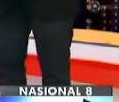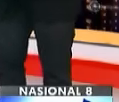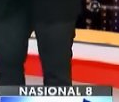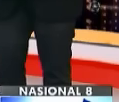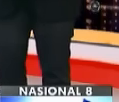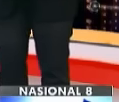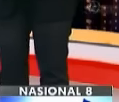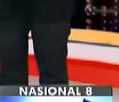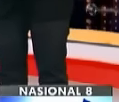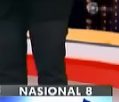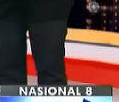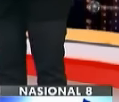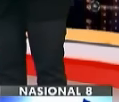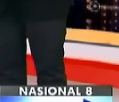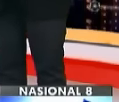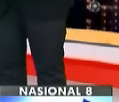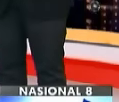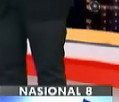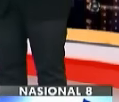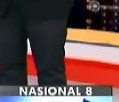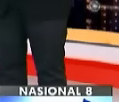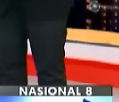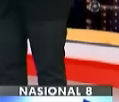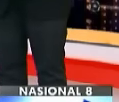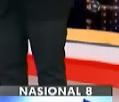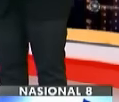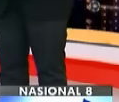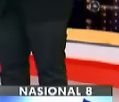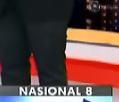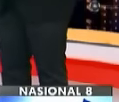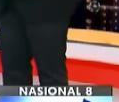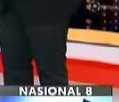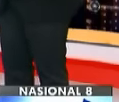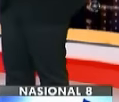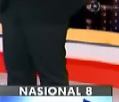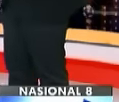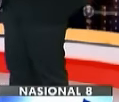Sikap berlebihan dalam berpolitik tidak wajar, perlu dielak.